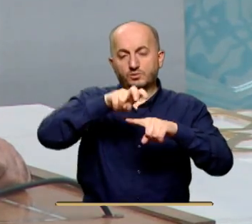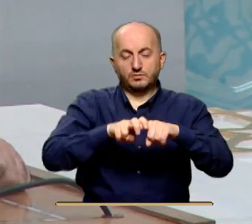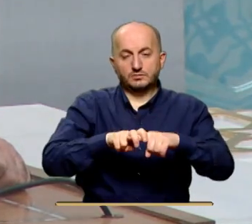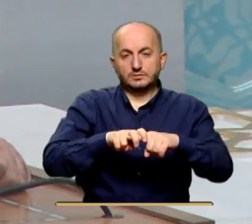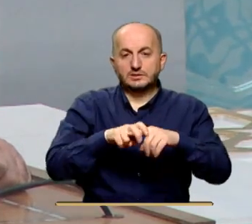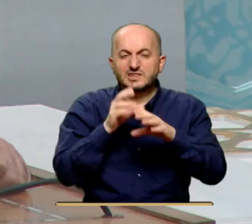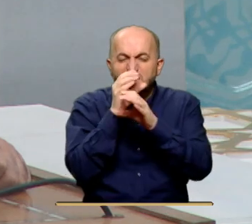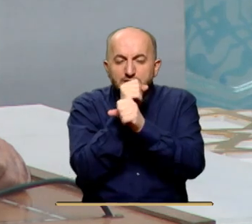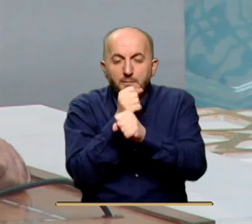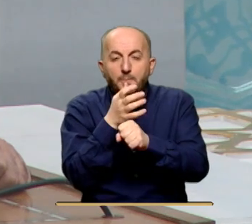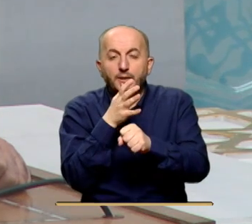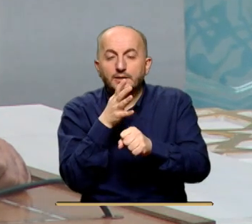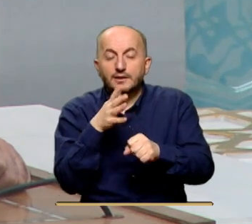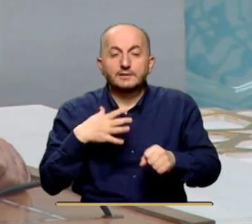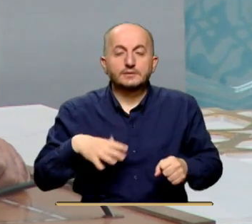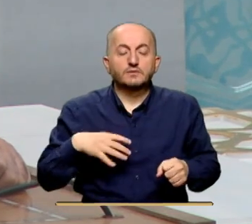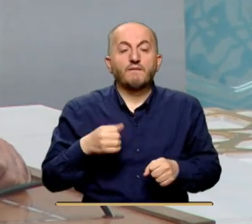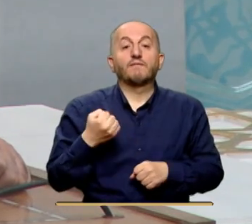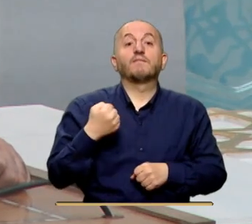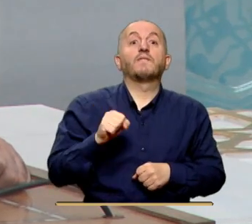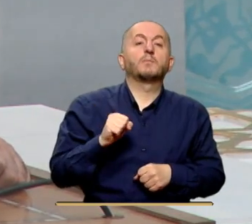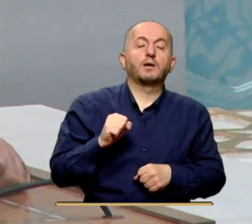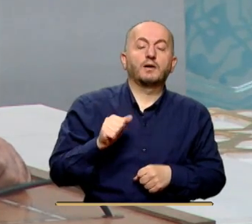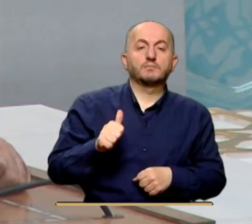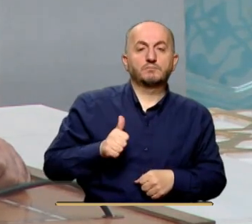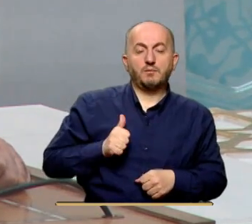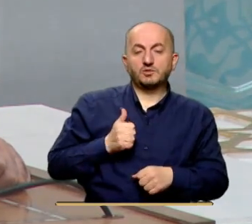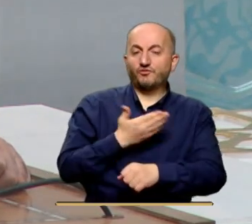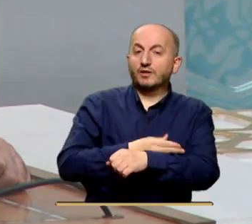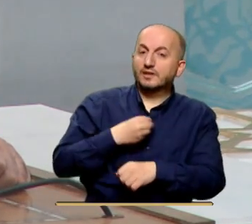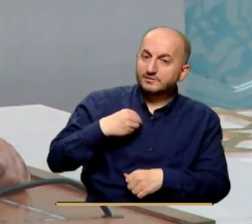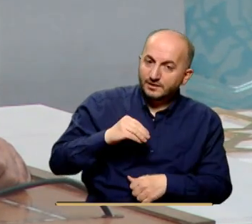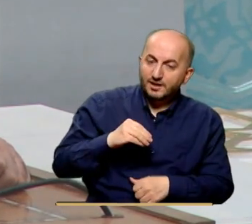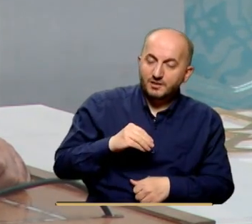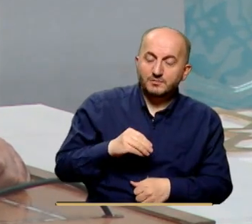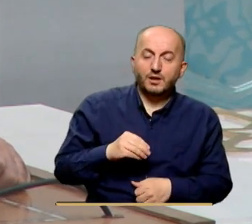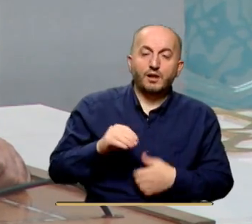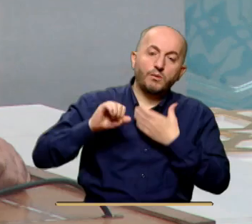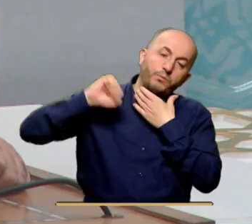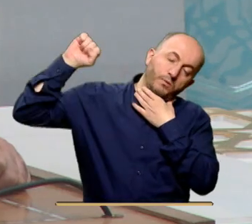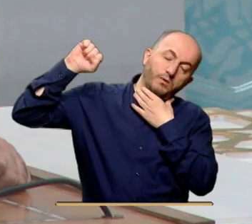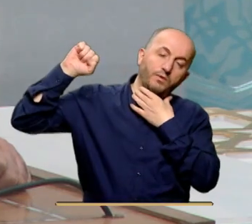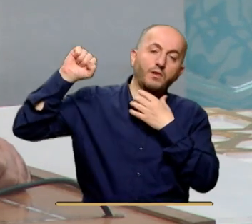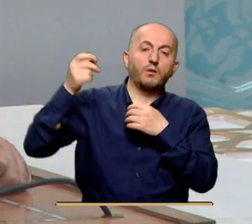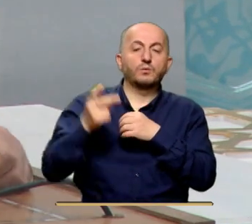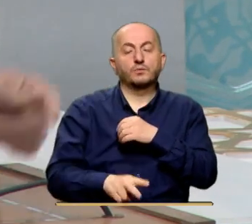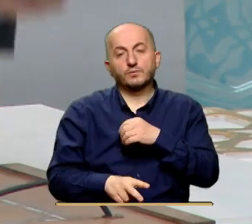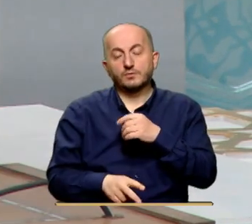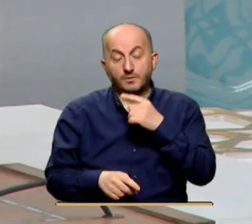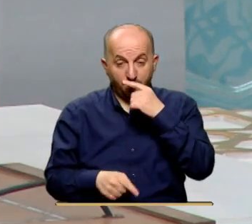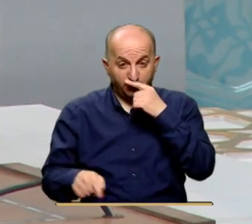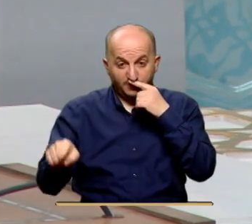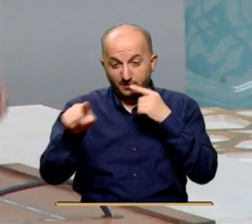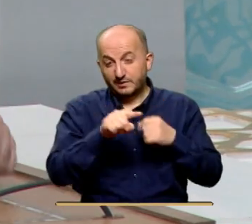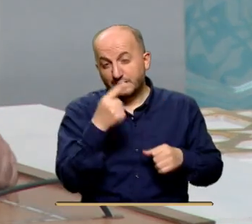istiyorlar. Vermeyen Mehmetçik vatanını satar mı? İdam ediliyor.